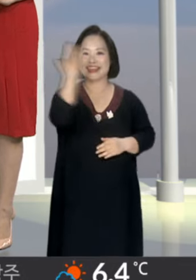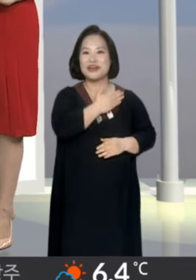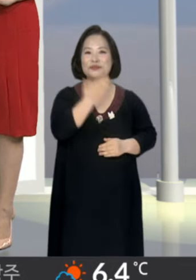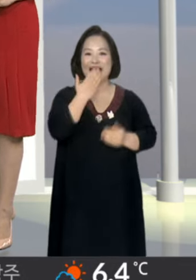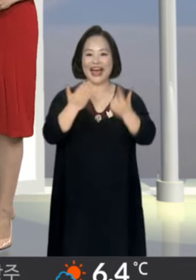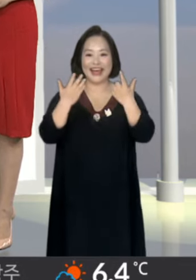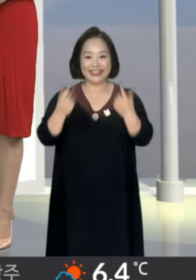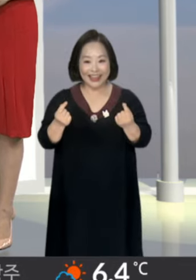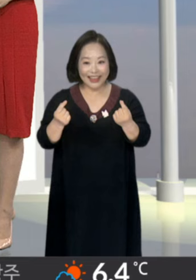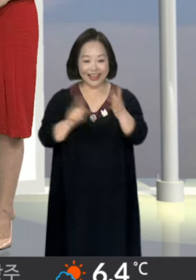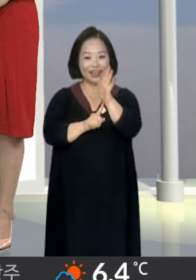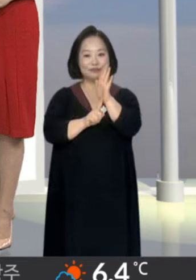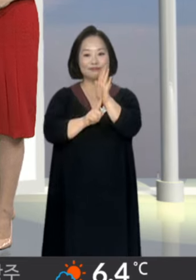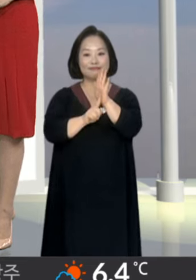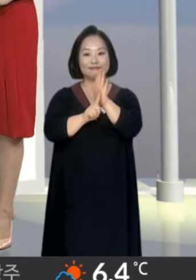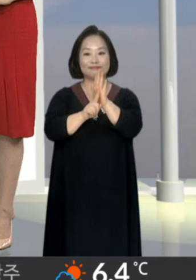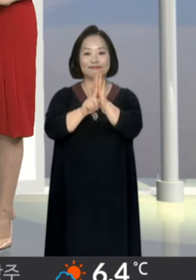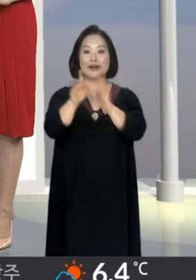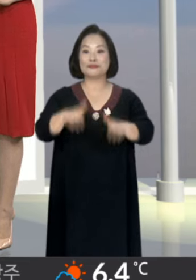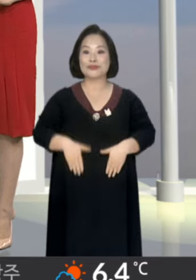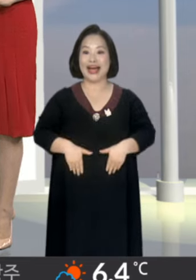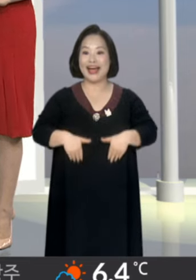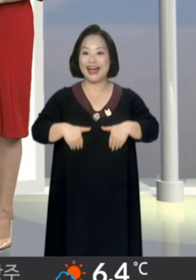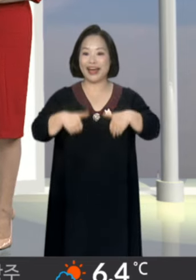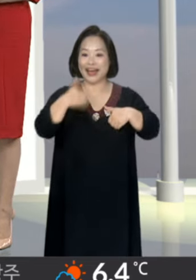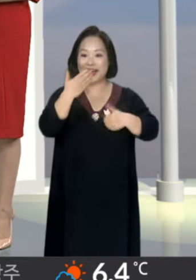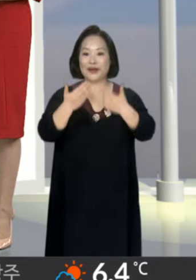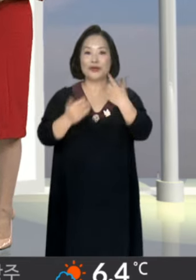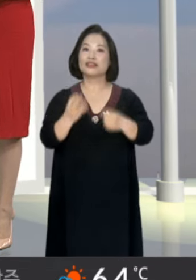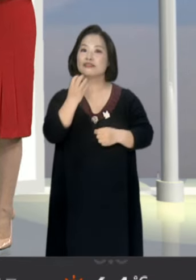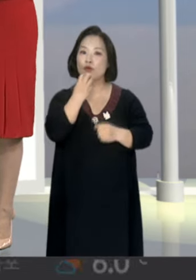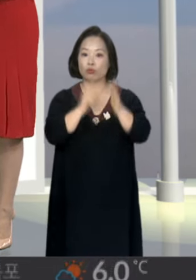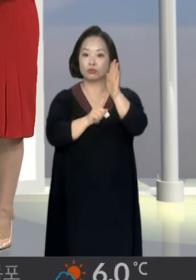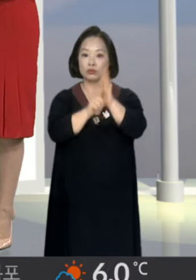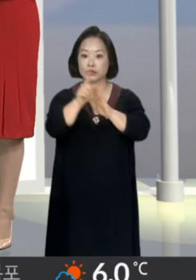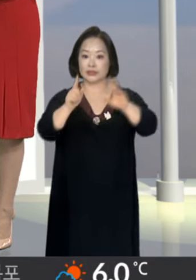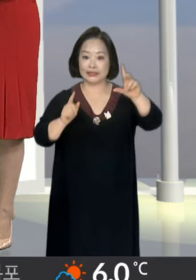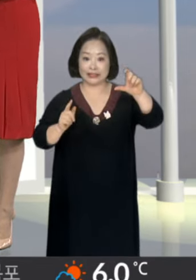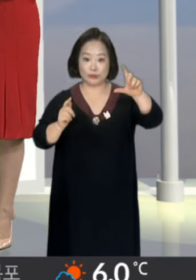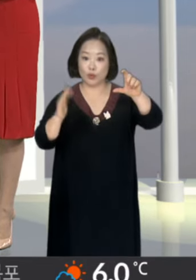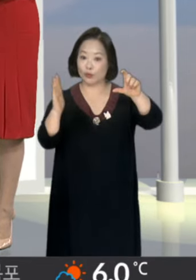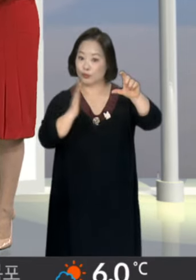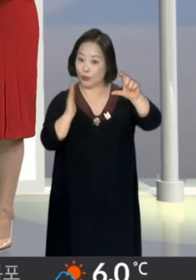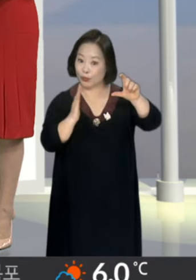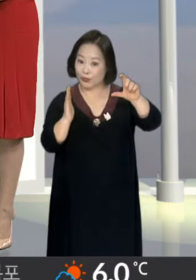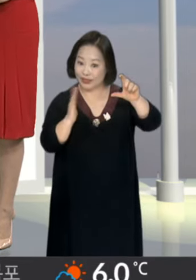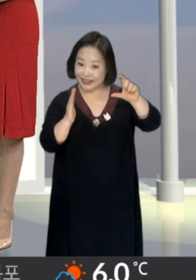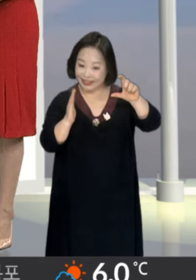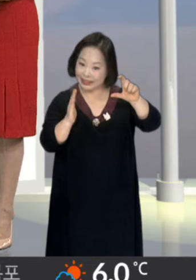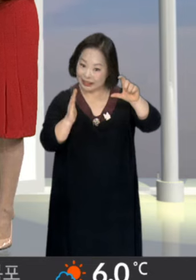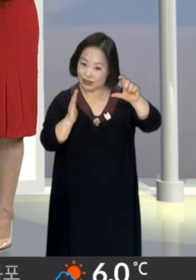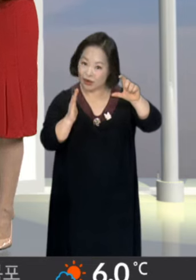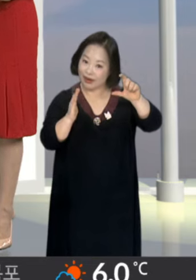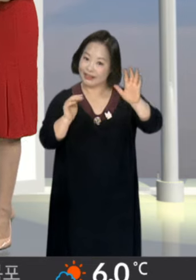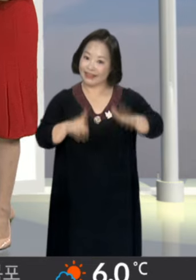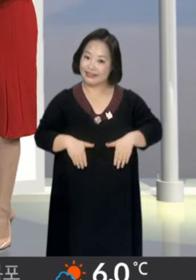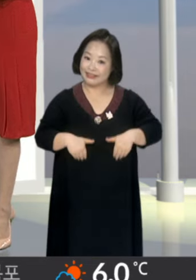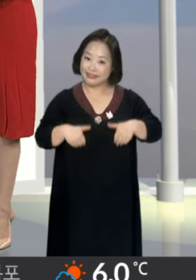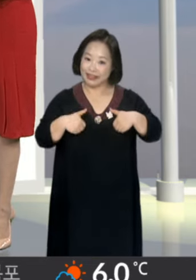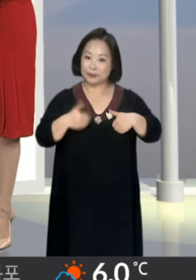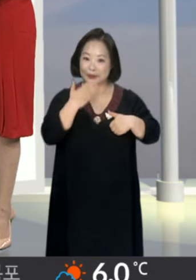이어지겠습니다 기온도 점점 몰라서 주 후반에는 서울이 15도 안팎까지 오르는 등 올들어서 가장